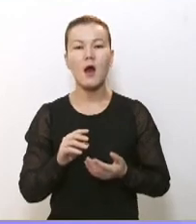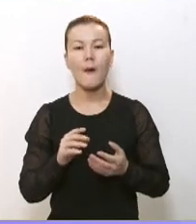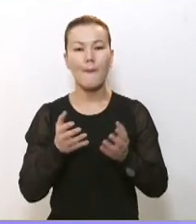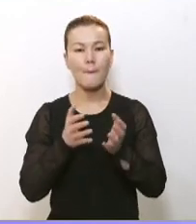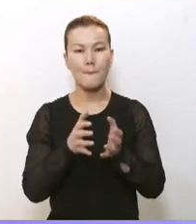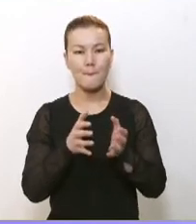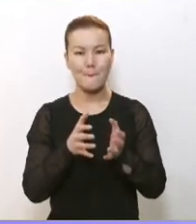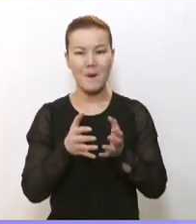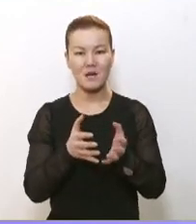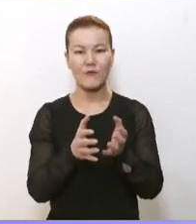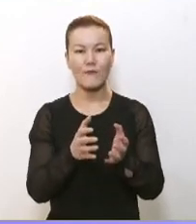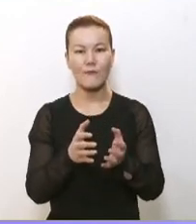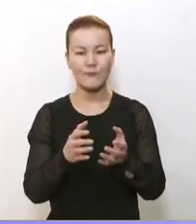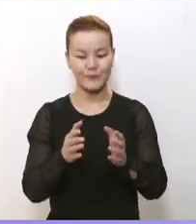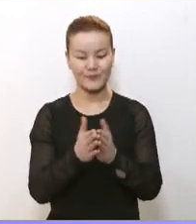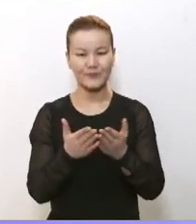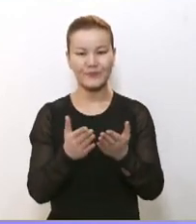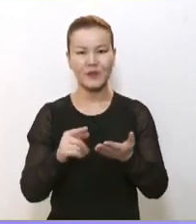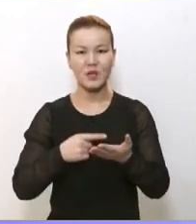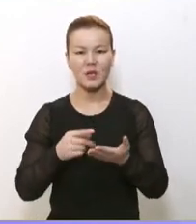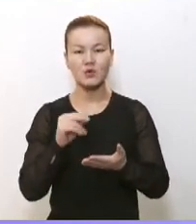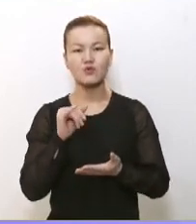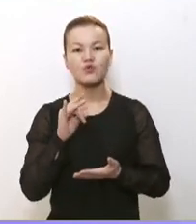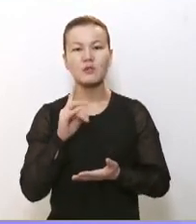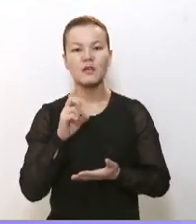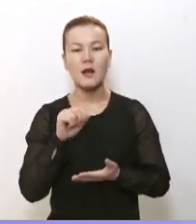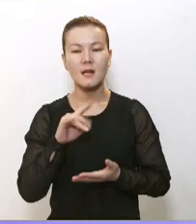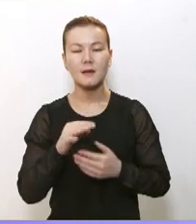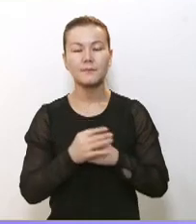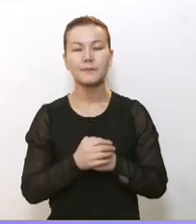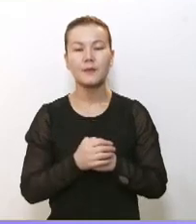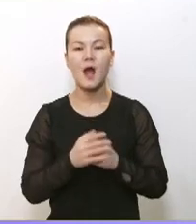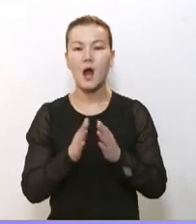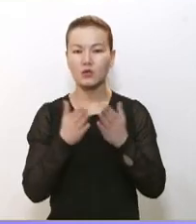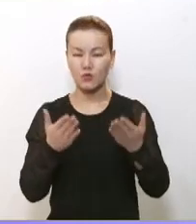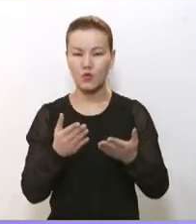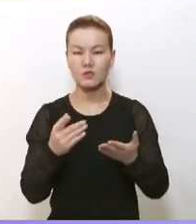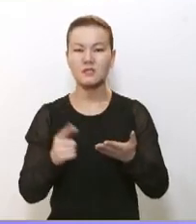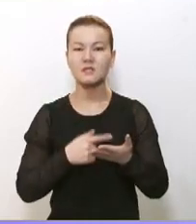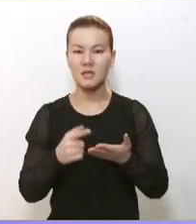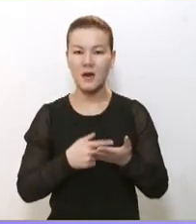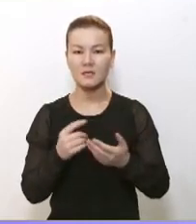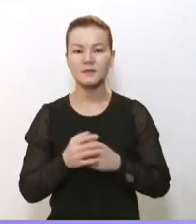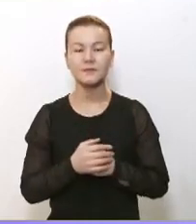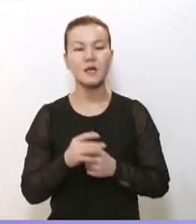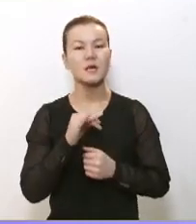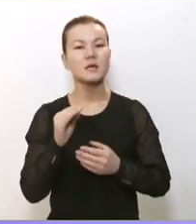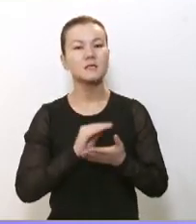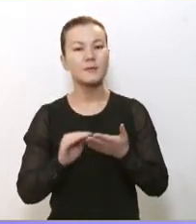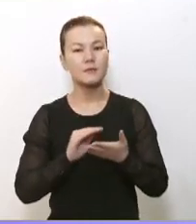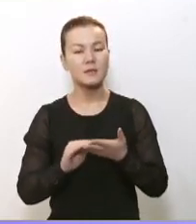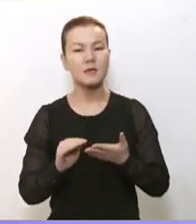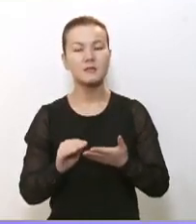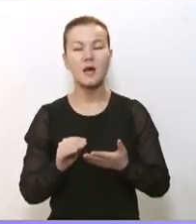журнале. Я предлагаю вам открыть ваши бортовые журналы, тетради и записать